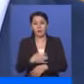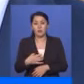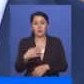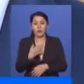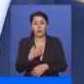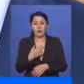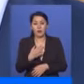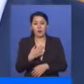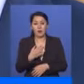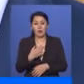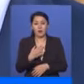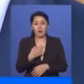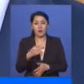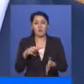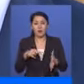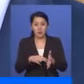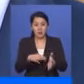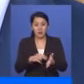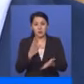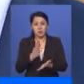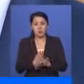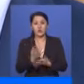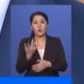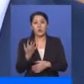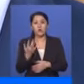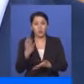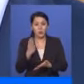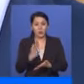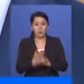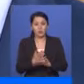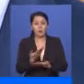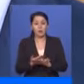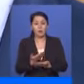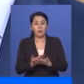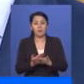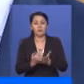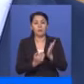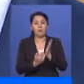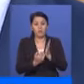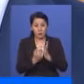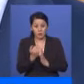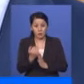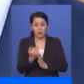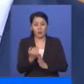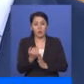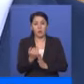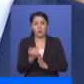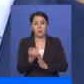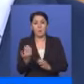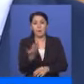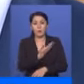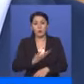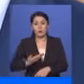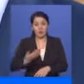бар. Сол дәрілердің бағасы көрсетілген. Қанша олар тұру керек. Егер ол бағадан көбірек болса, или асса, біз онда